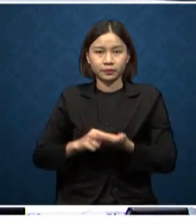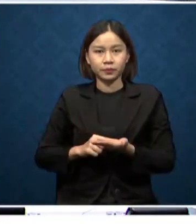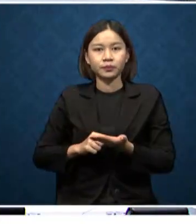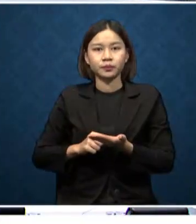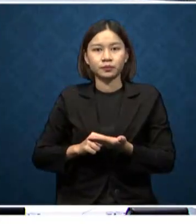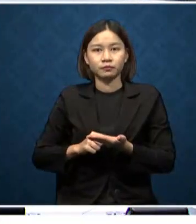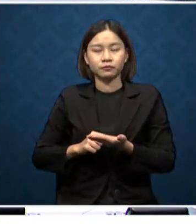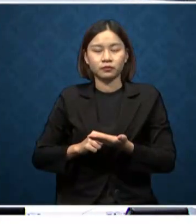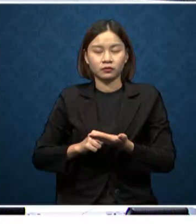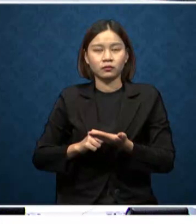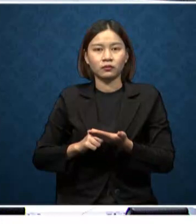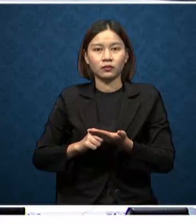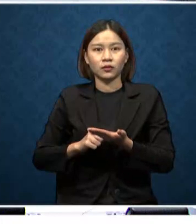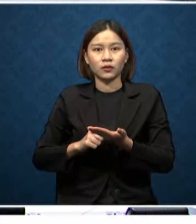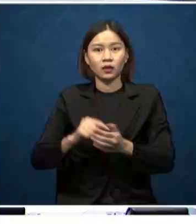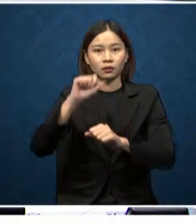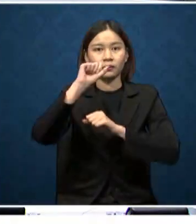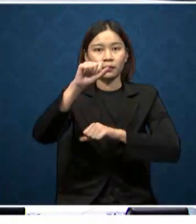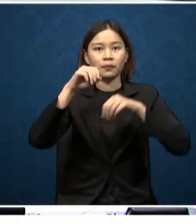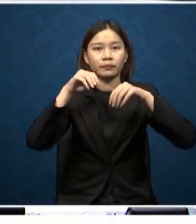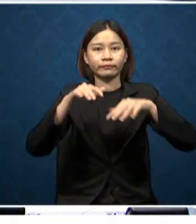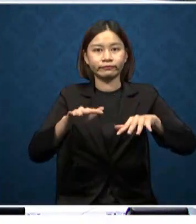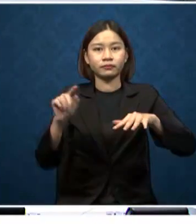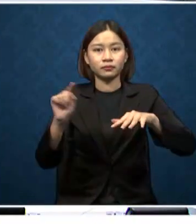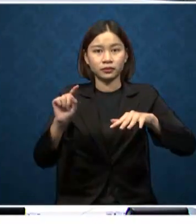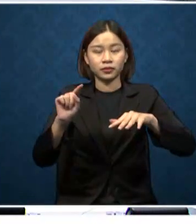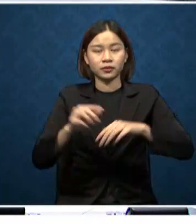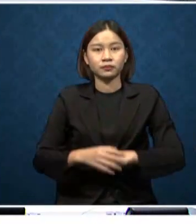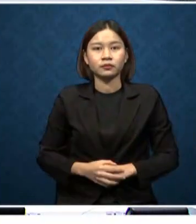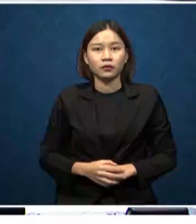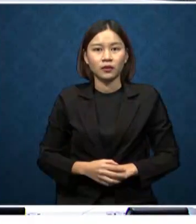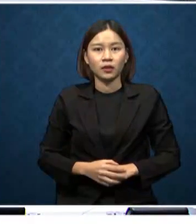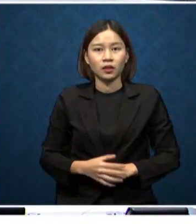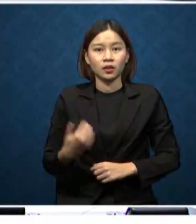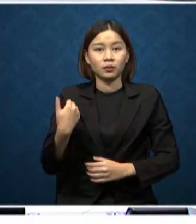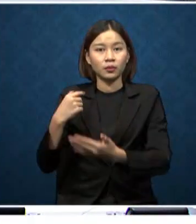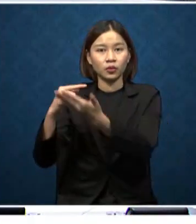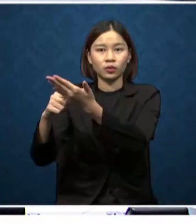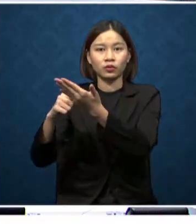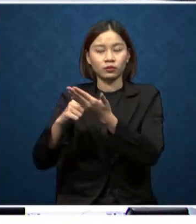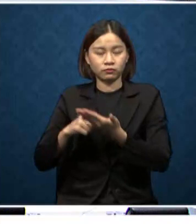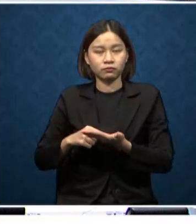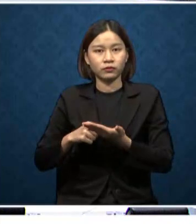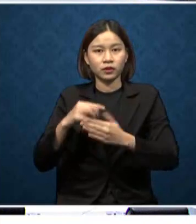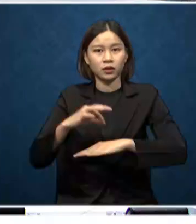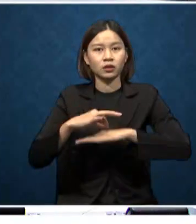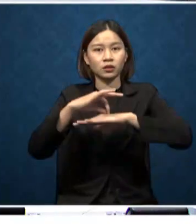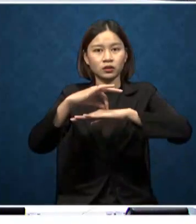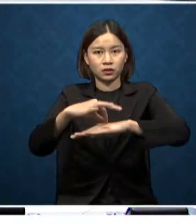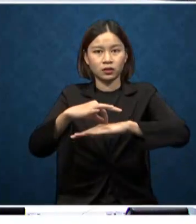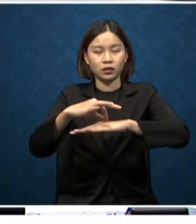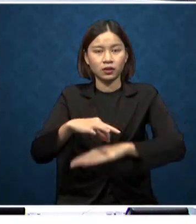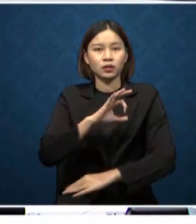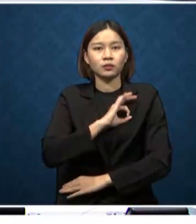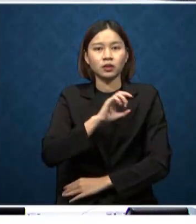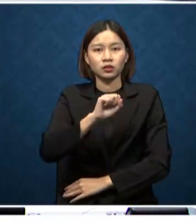โปรดเกล้าโปรดกระหม่อมให้ประกาศว่าตามที่ได้มีพระบรมราชโองการโปรดเกล้าโปรดกระหม่อมแต่งตั้งสมาชิก